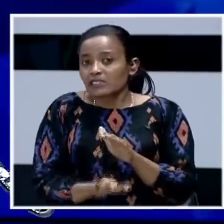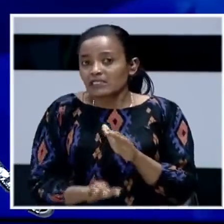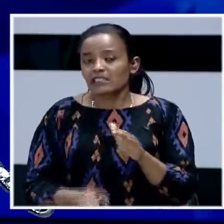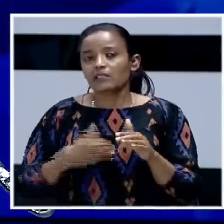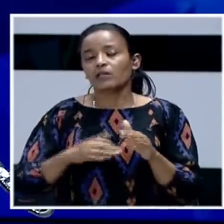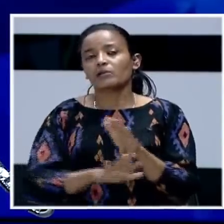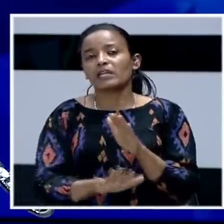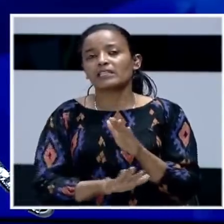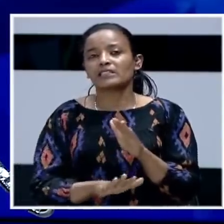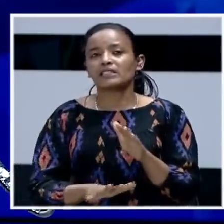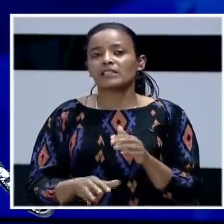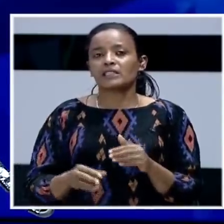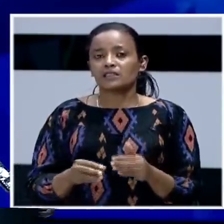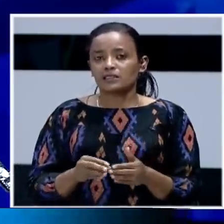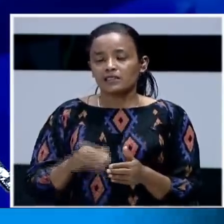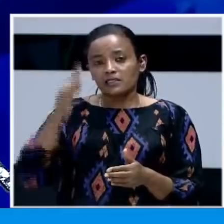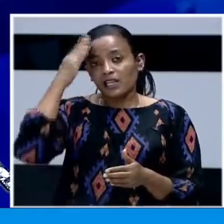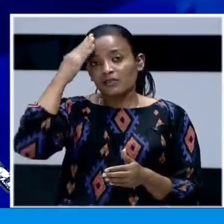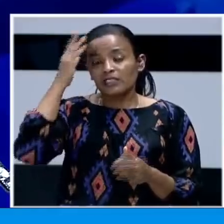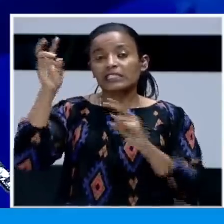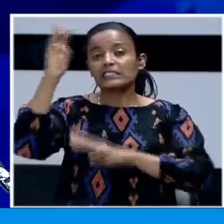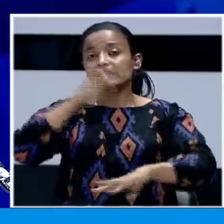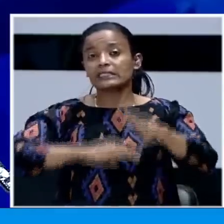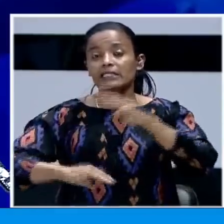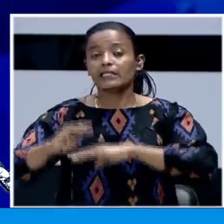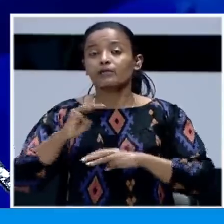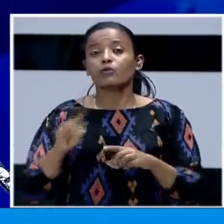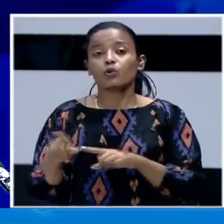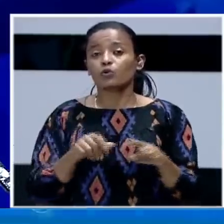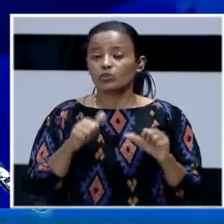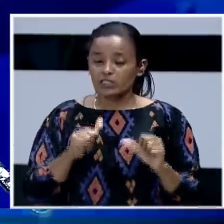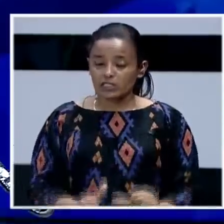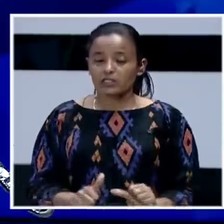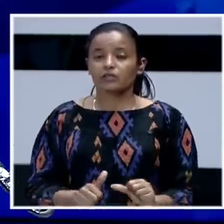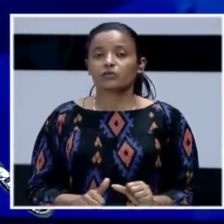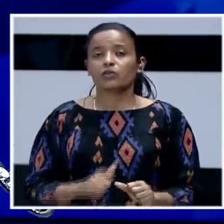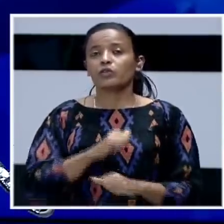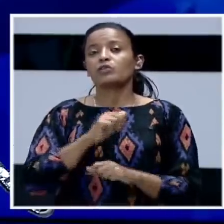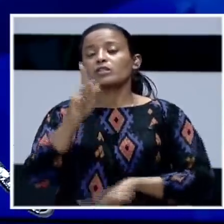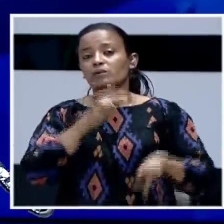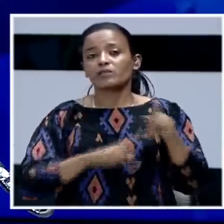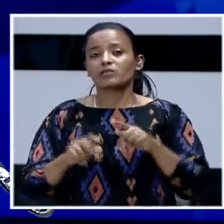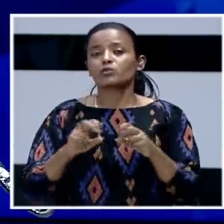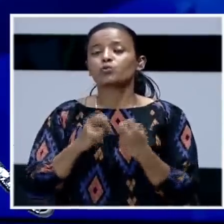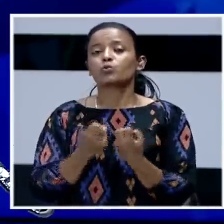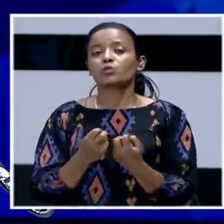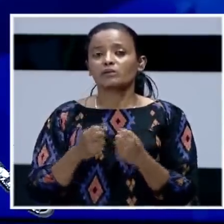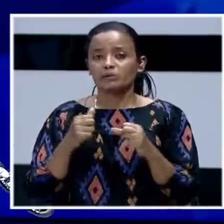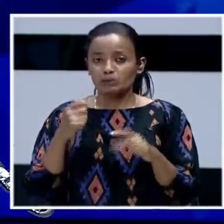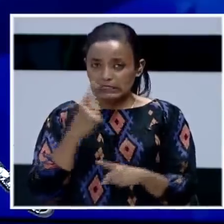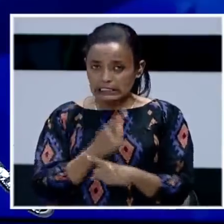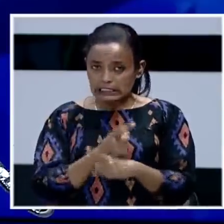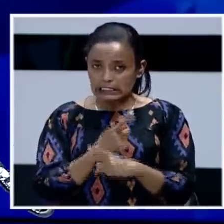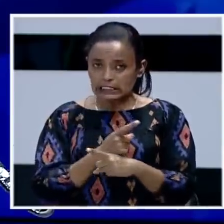تحتي سلازناي غنزاب صغم اون كنطانا خرو تحفشون تموداتاتون بدنب غيرهم